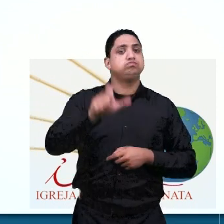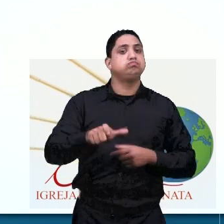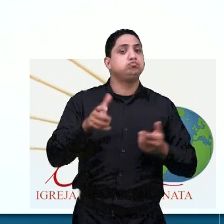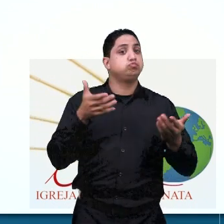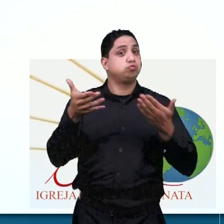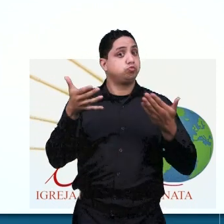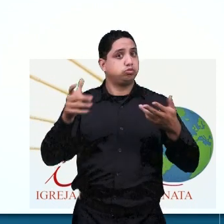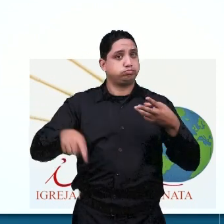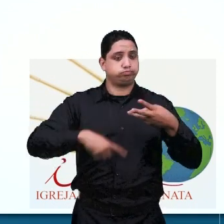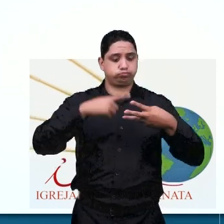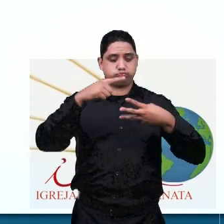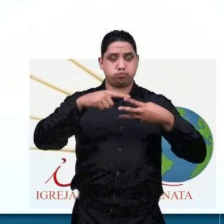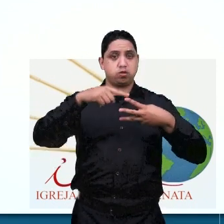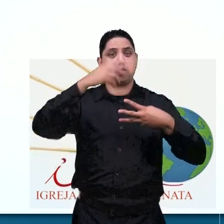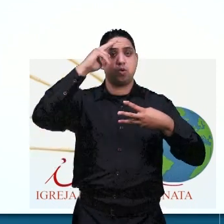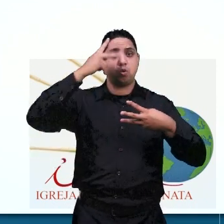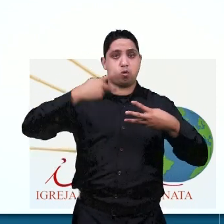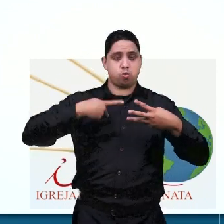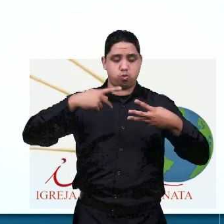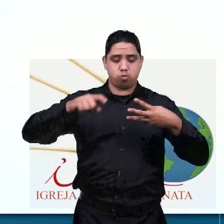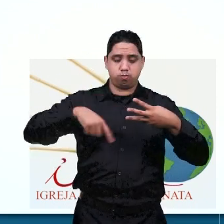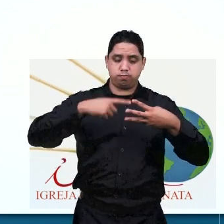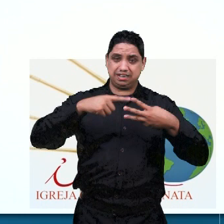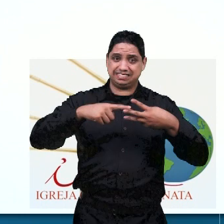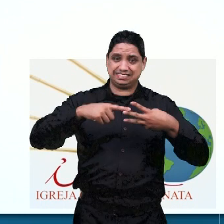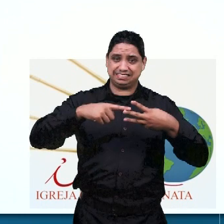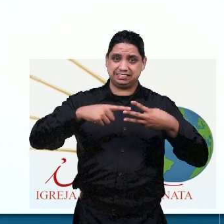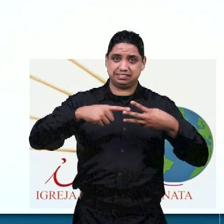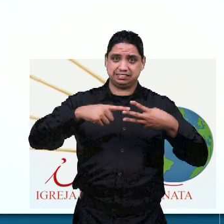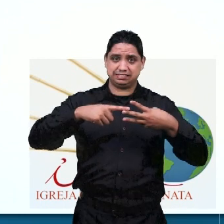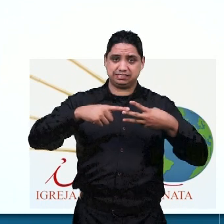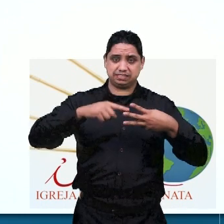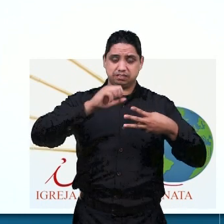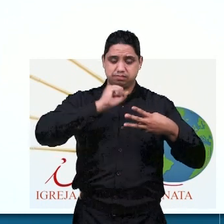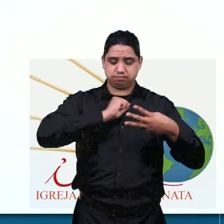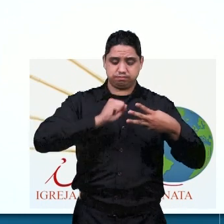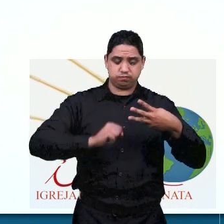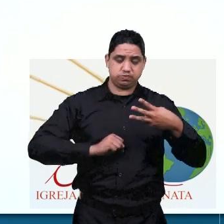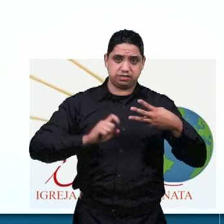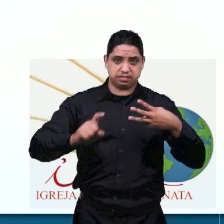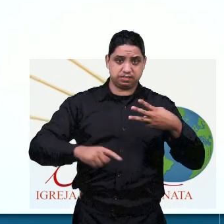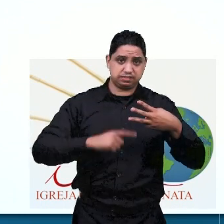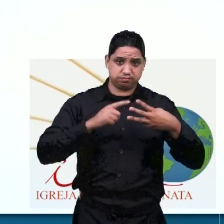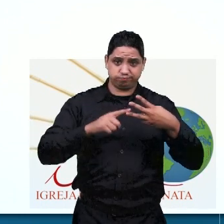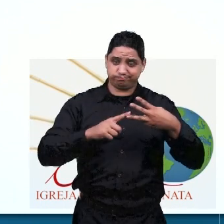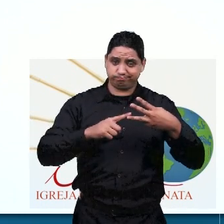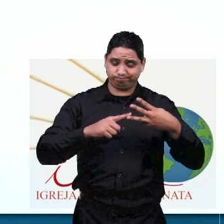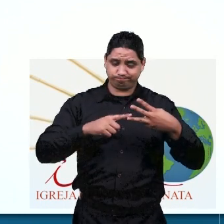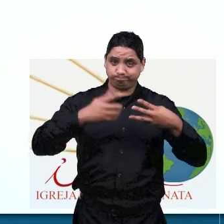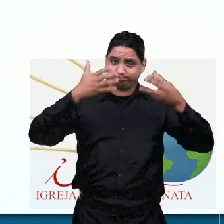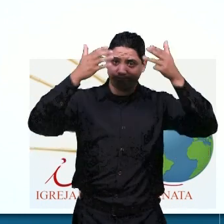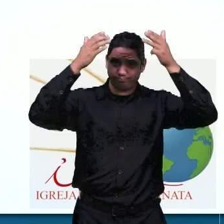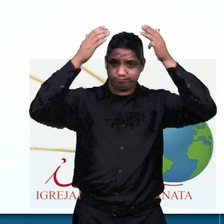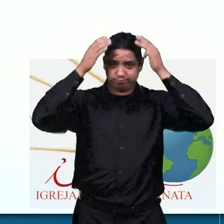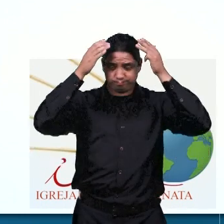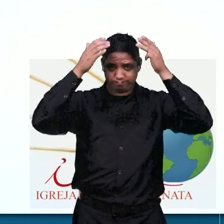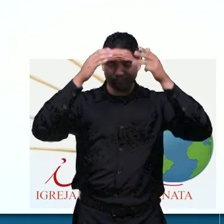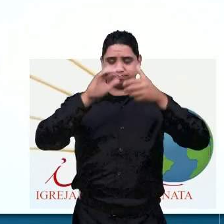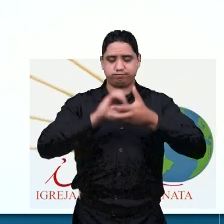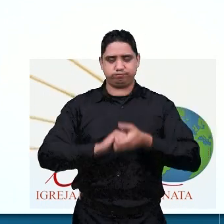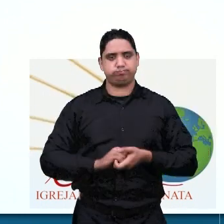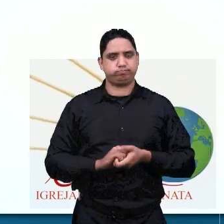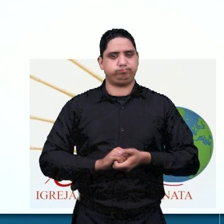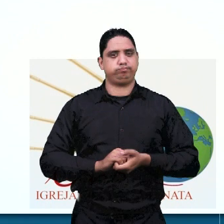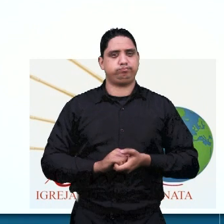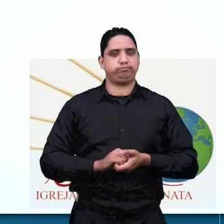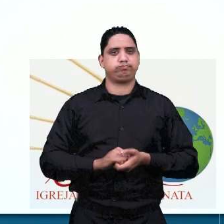de Joseph dans ces trois figures ici, dans la figure de homme, sacrificateur et